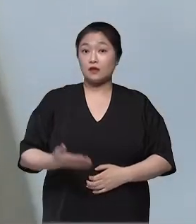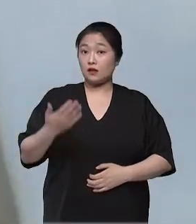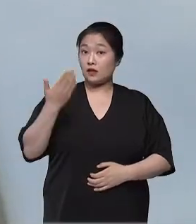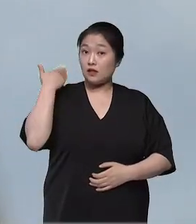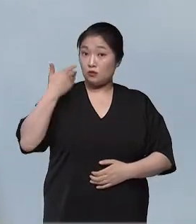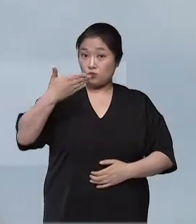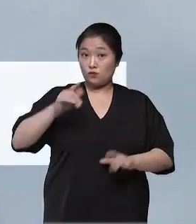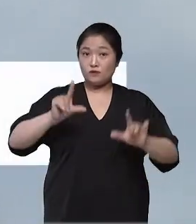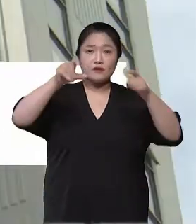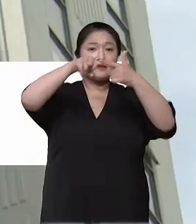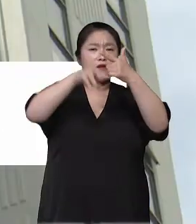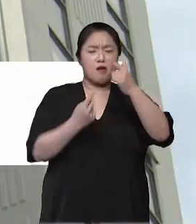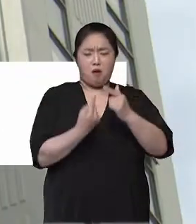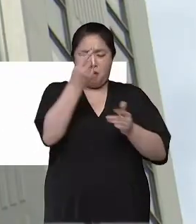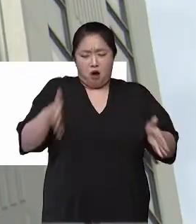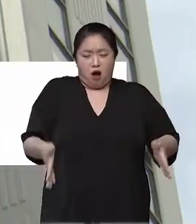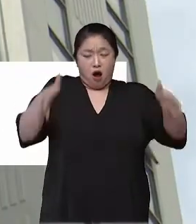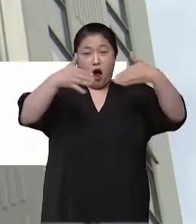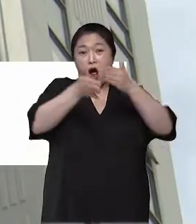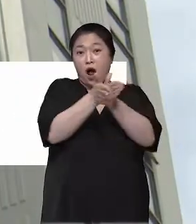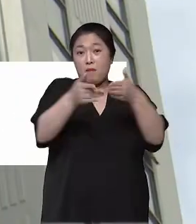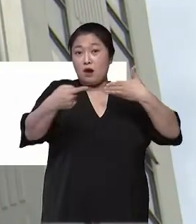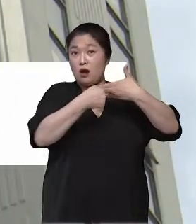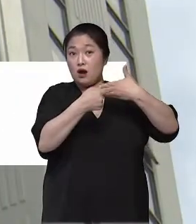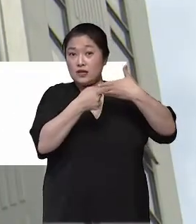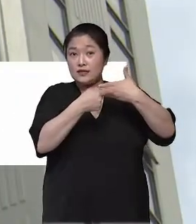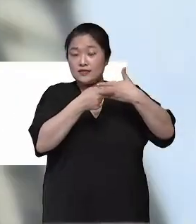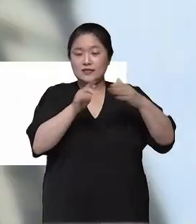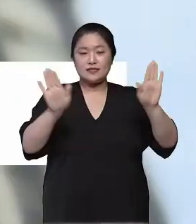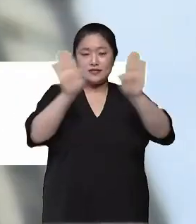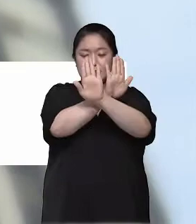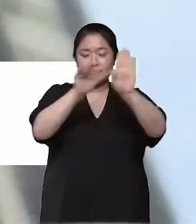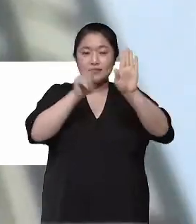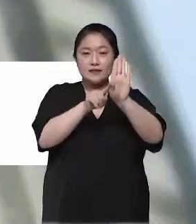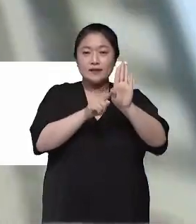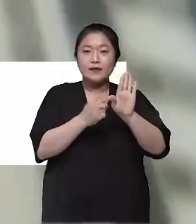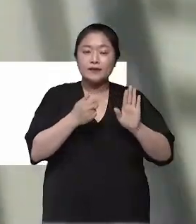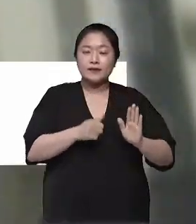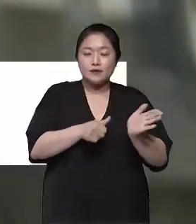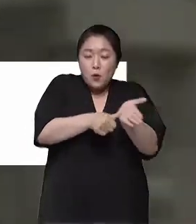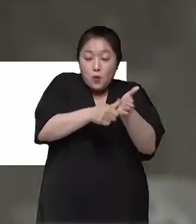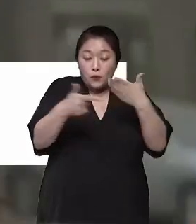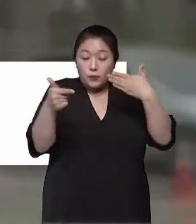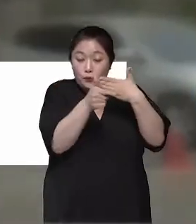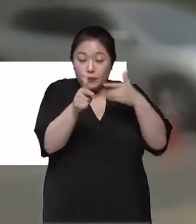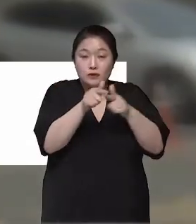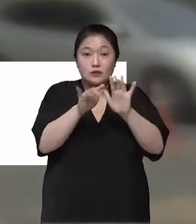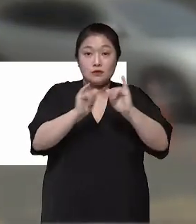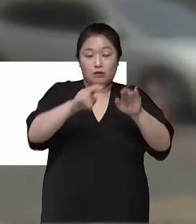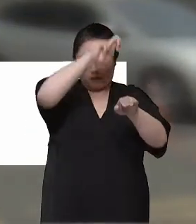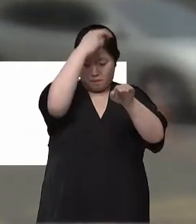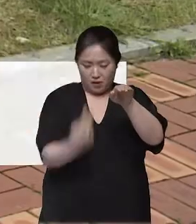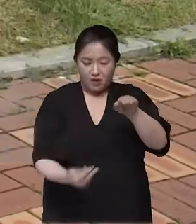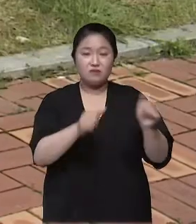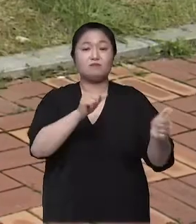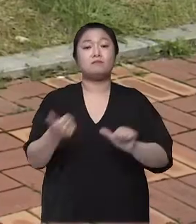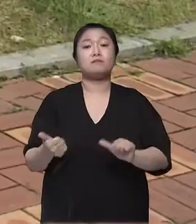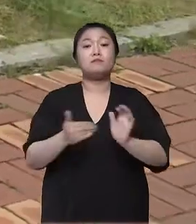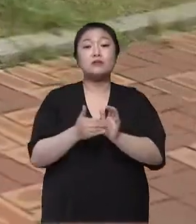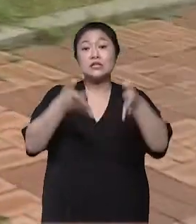진안군 1 나주에 한 고층 아파트 외벽 에서 창틀 실리콘 작업을 하던 노동자가 추락해 숨졌습니다